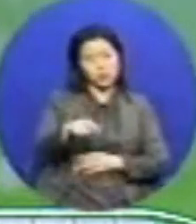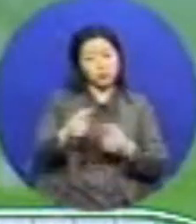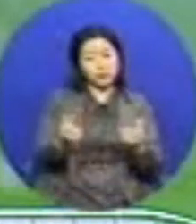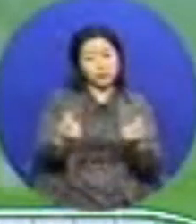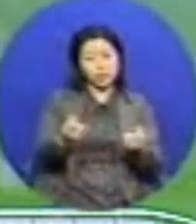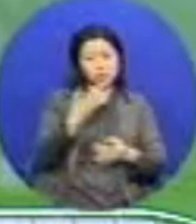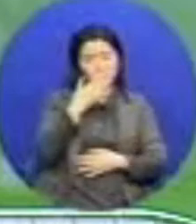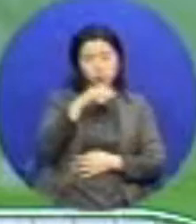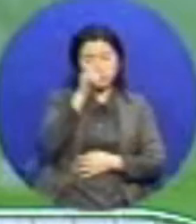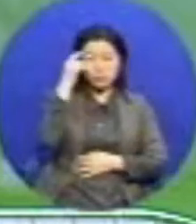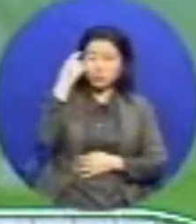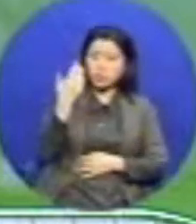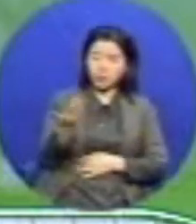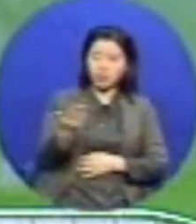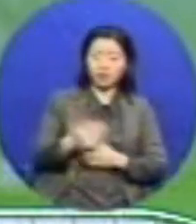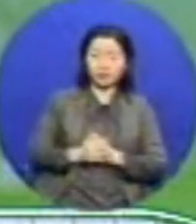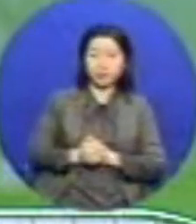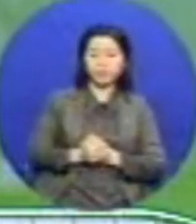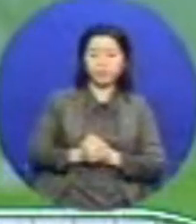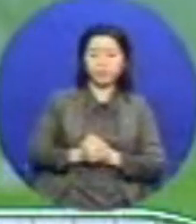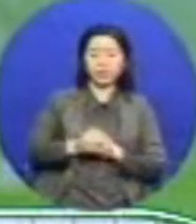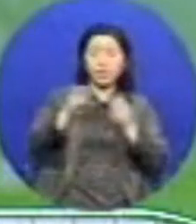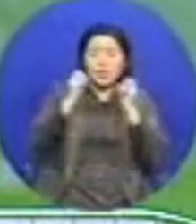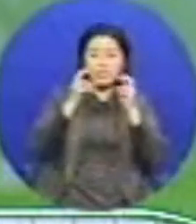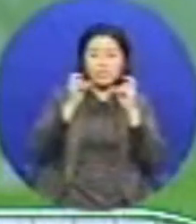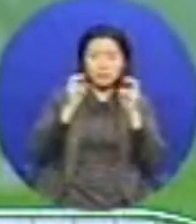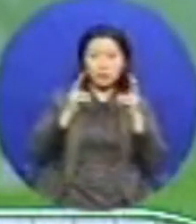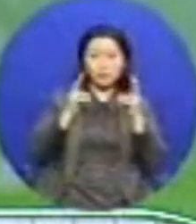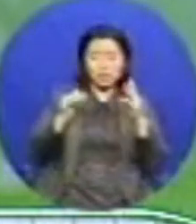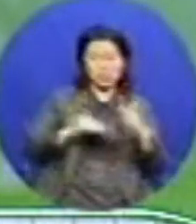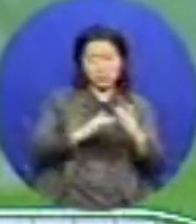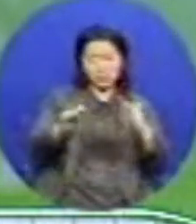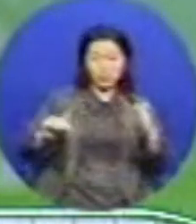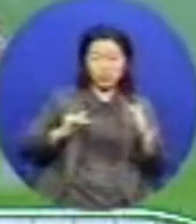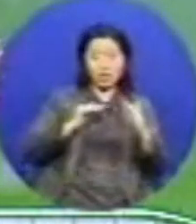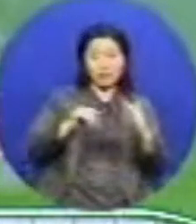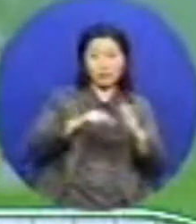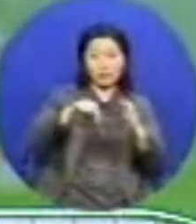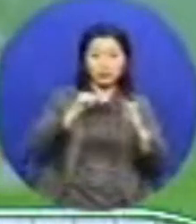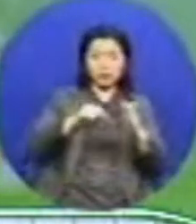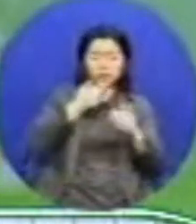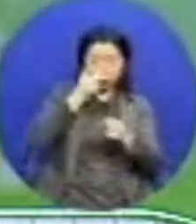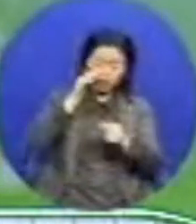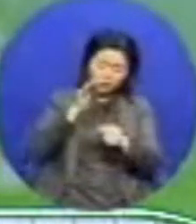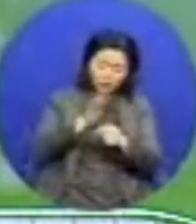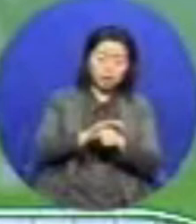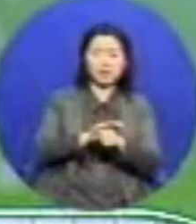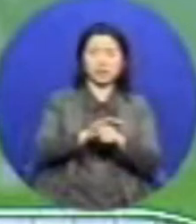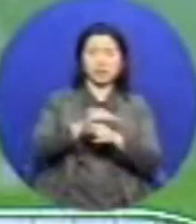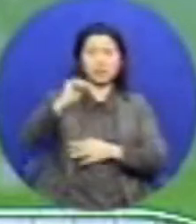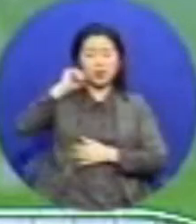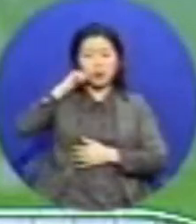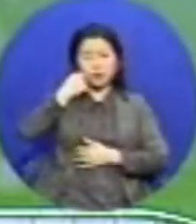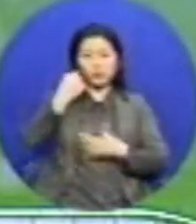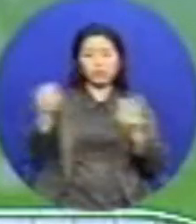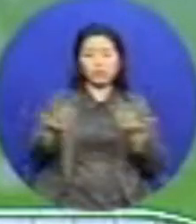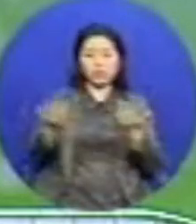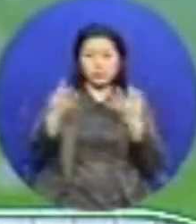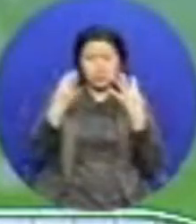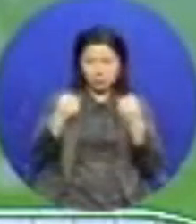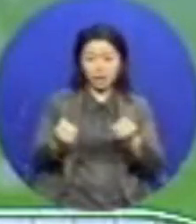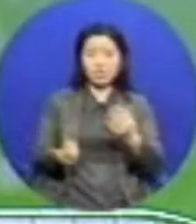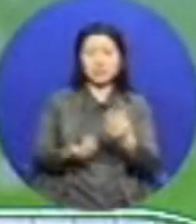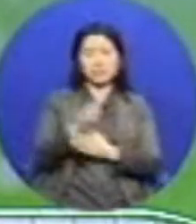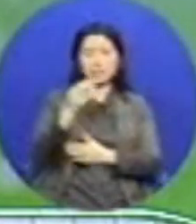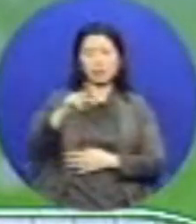허드슨 테일러 선교사 님이 가정 아내 이렇게 기가 막히게 어려운 일들이 많이 일어나도 그런